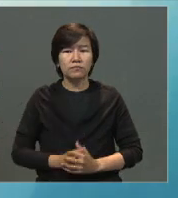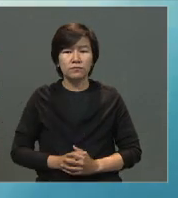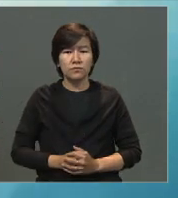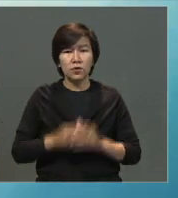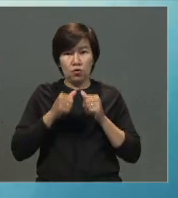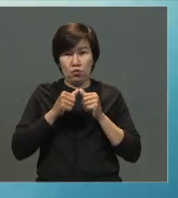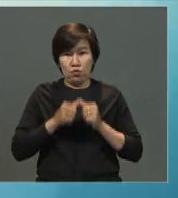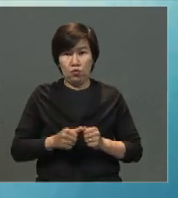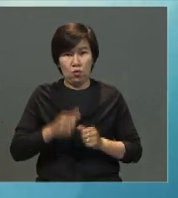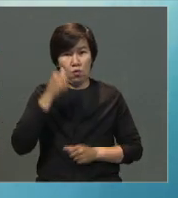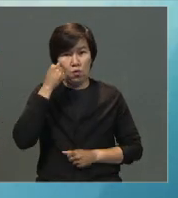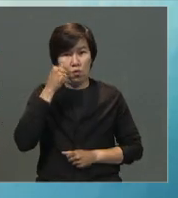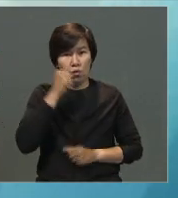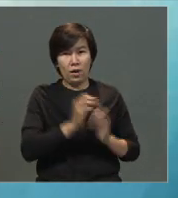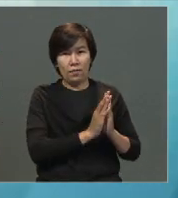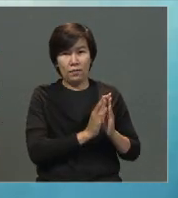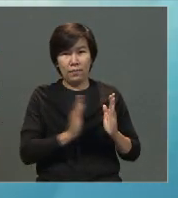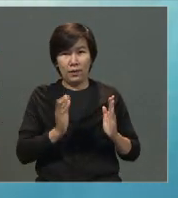ก็ทันทีนคือเข้ามาแล้วเขาสามารถที่จะอยู่ได้ใน14